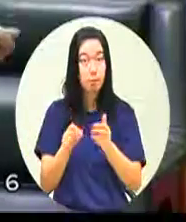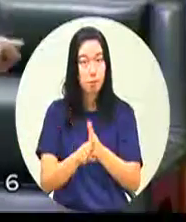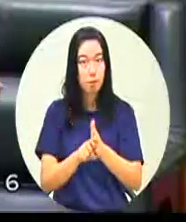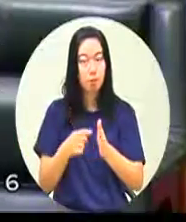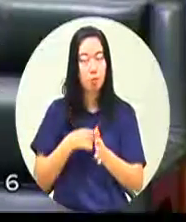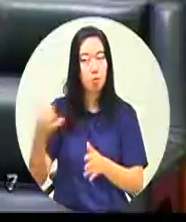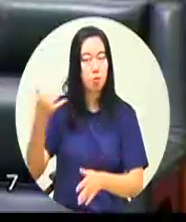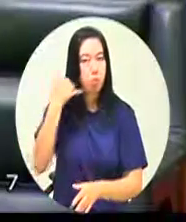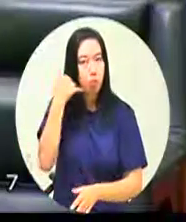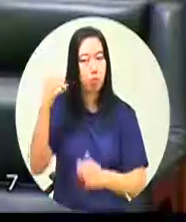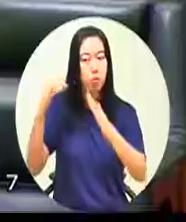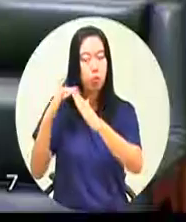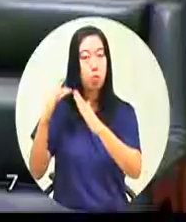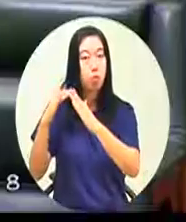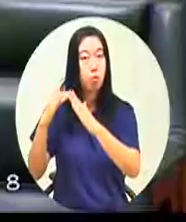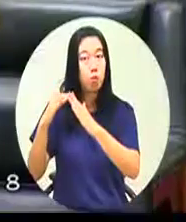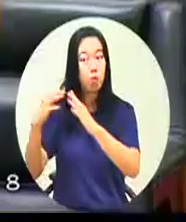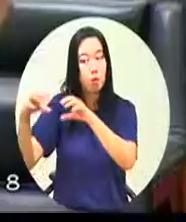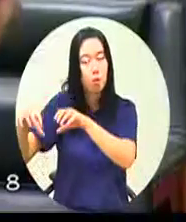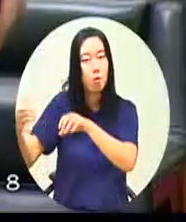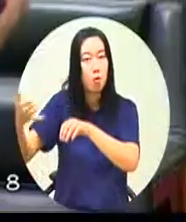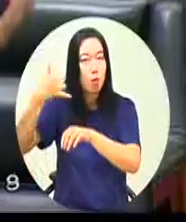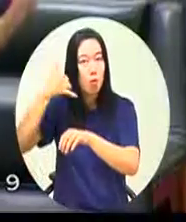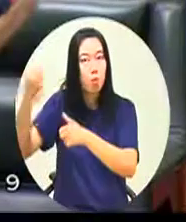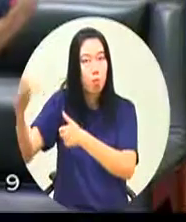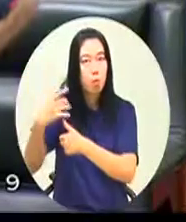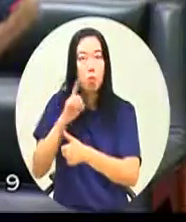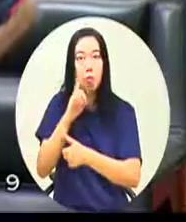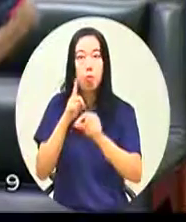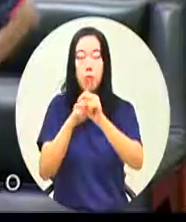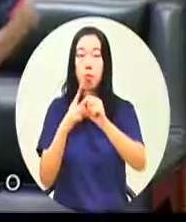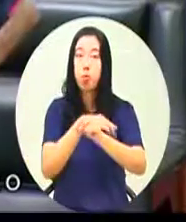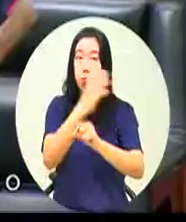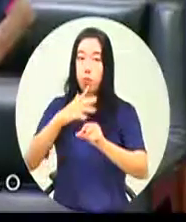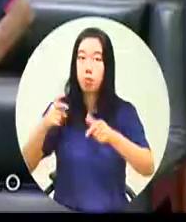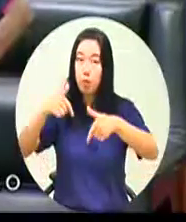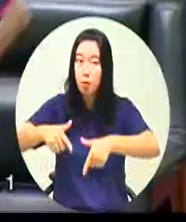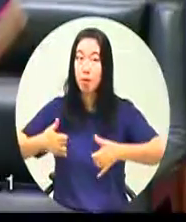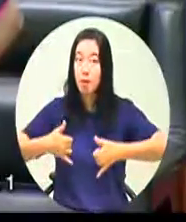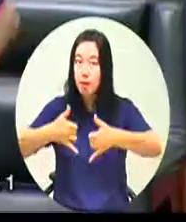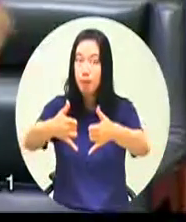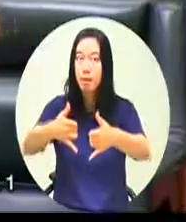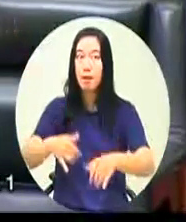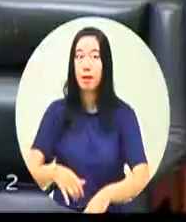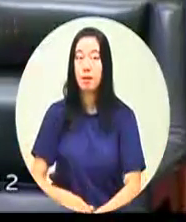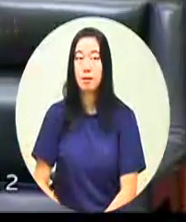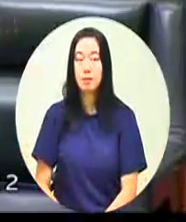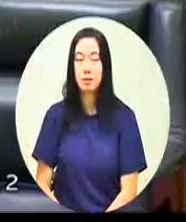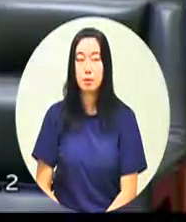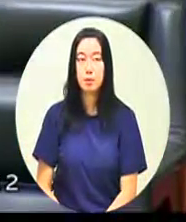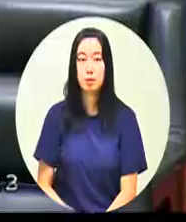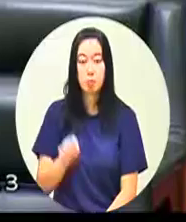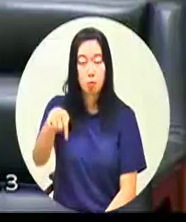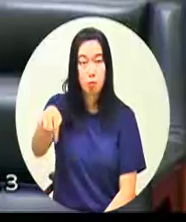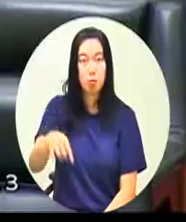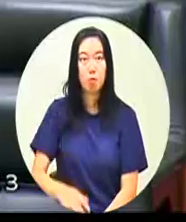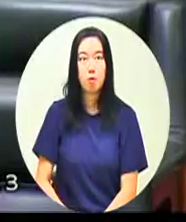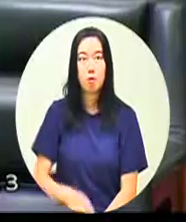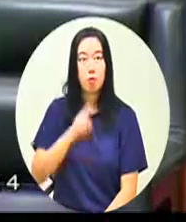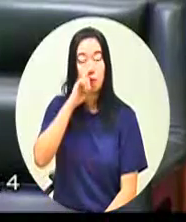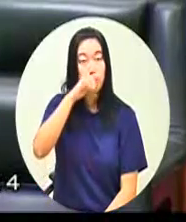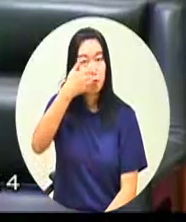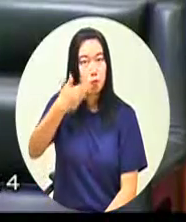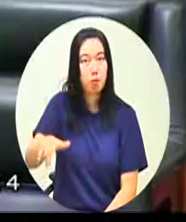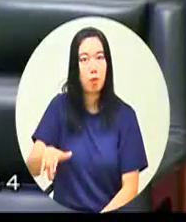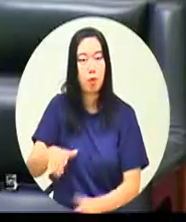到我的厝边，我迄个中山西路迄、那个东园，啊，咱的污水处